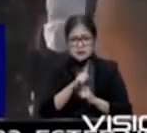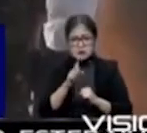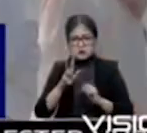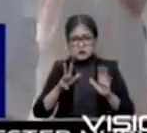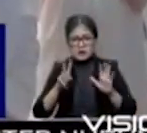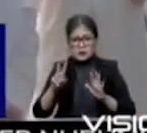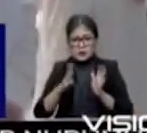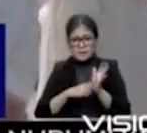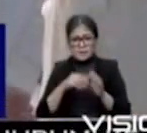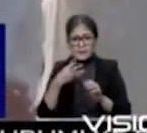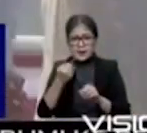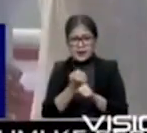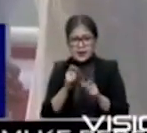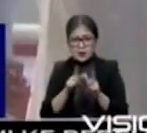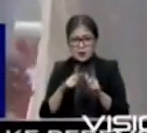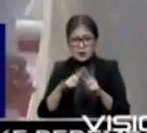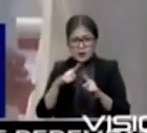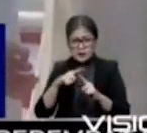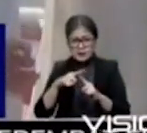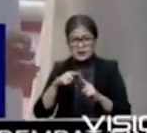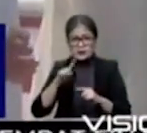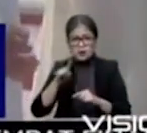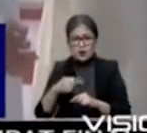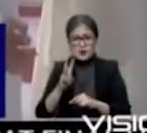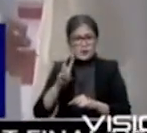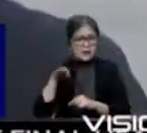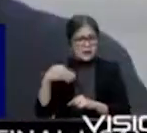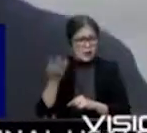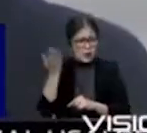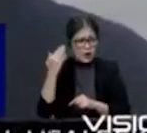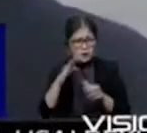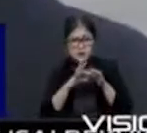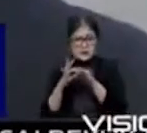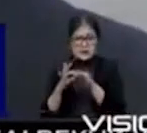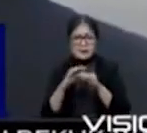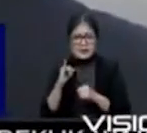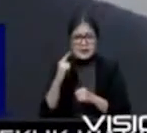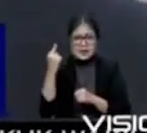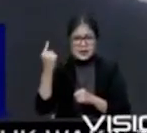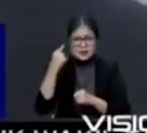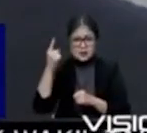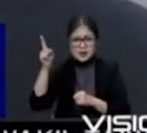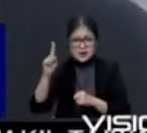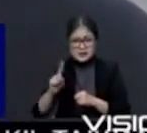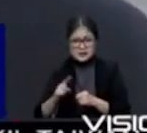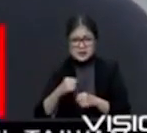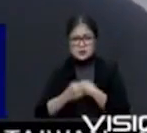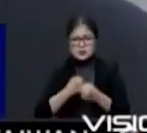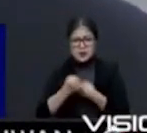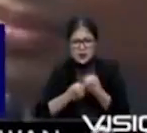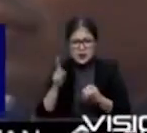hektar ini dibangun sejak 3 tahun lalu melalui kolaborasi Global antara PLN persero dan perusahaan asal Uni Emirat